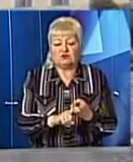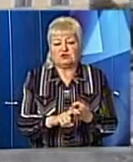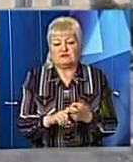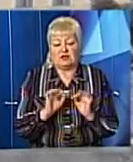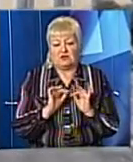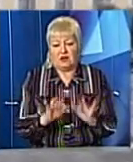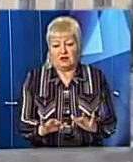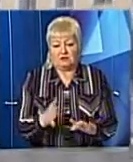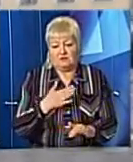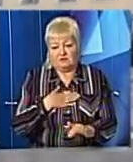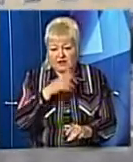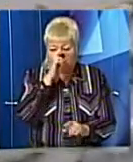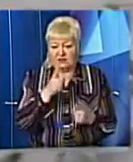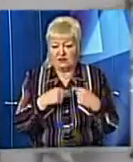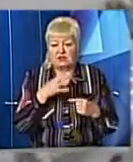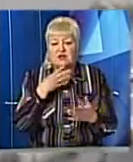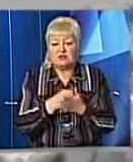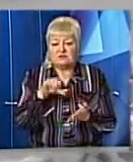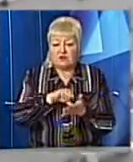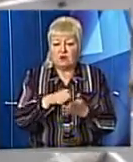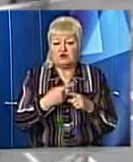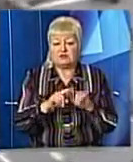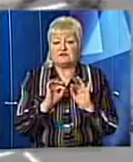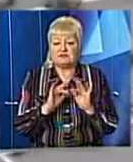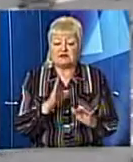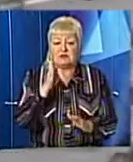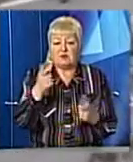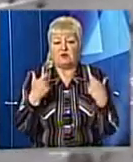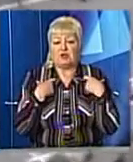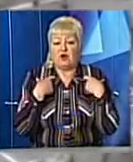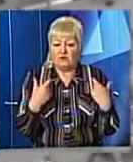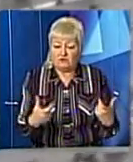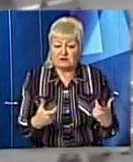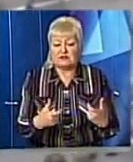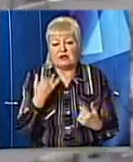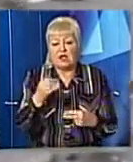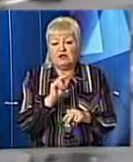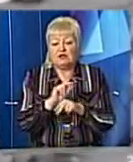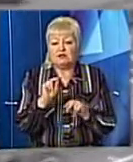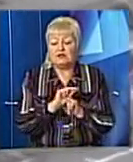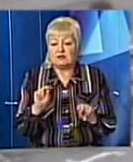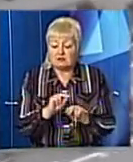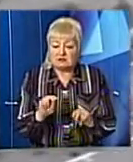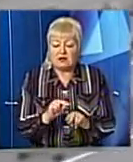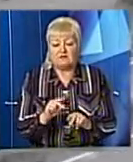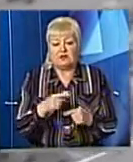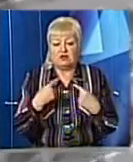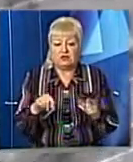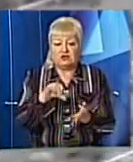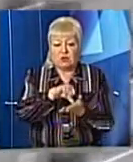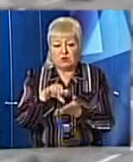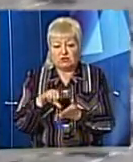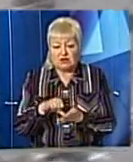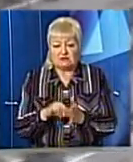в нашій країні. Своєю участю у цій акції майбутні офіцери та їхні наставники, як і інші учасники флешмобу,